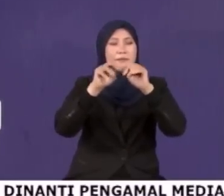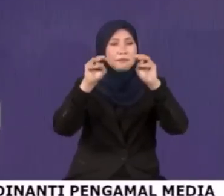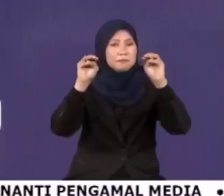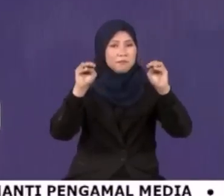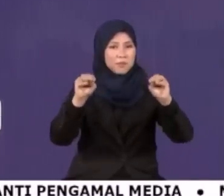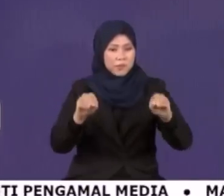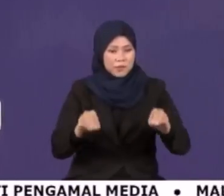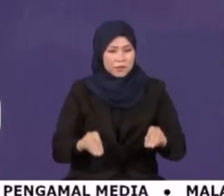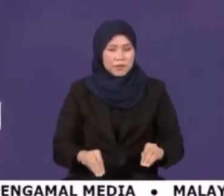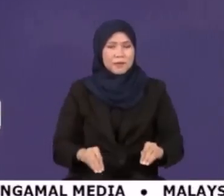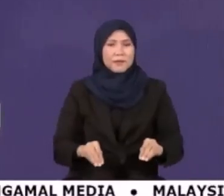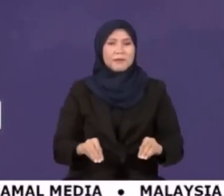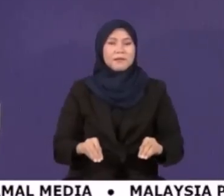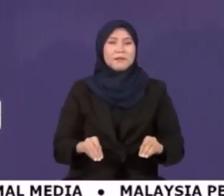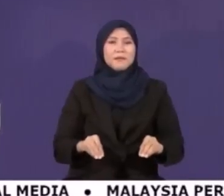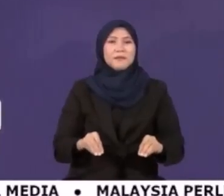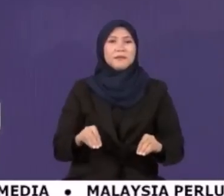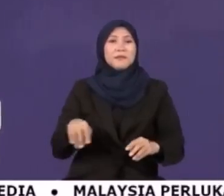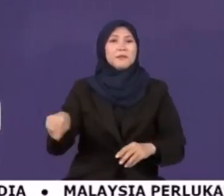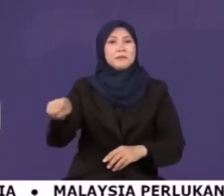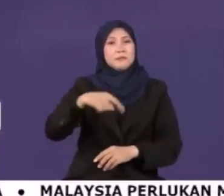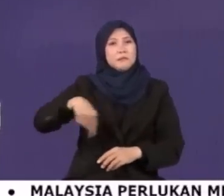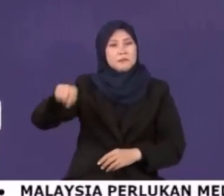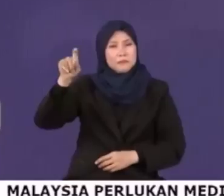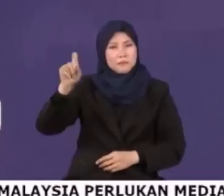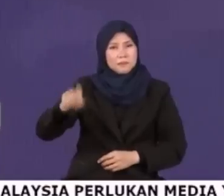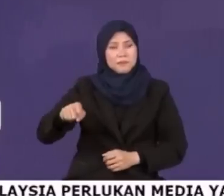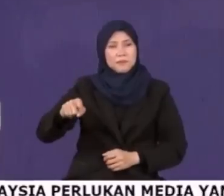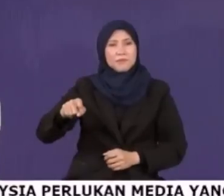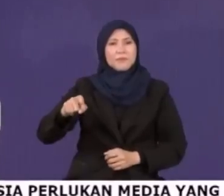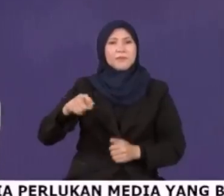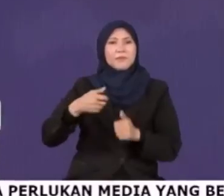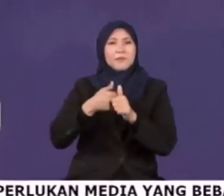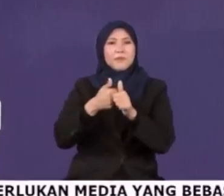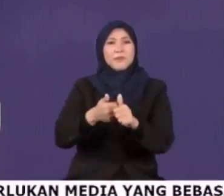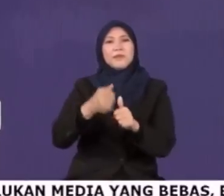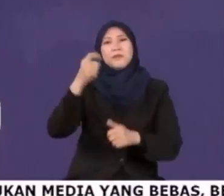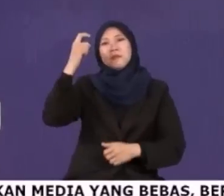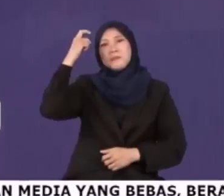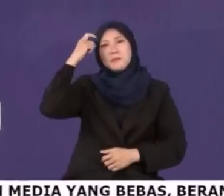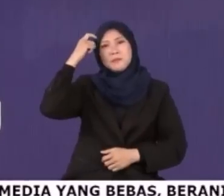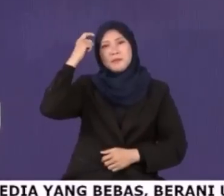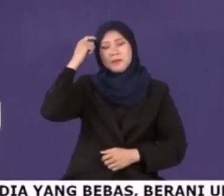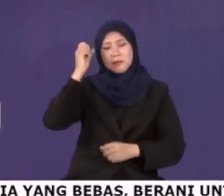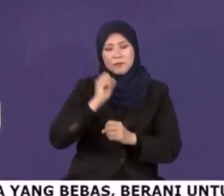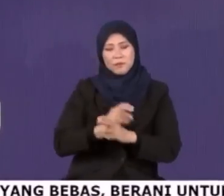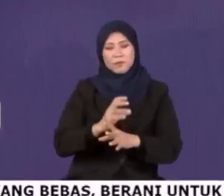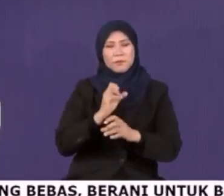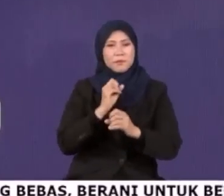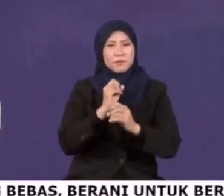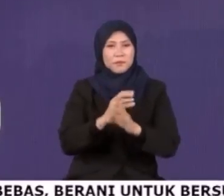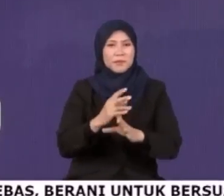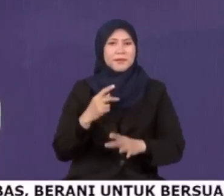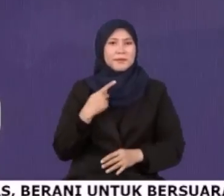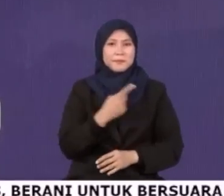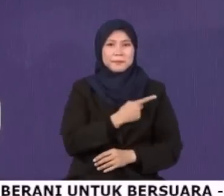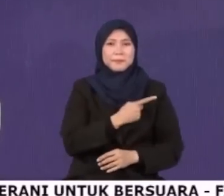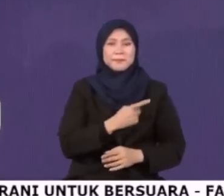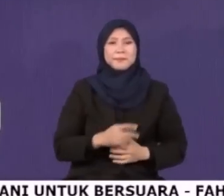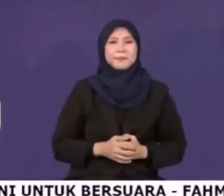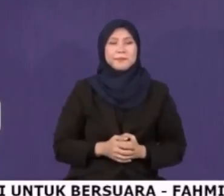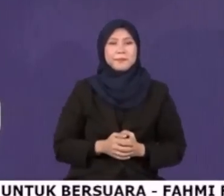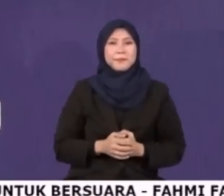itu bagi mereka harus mendasari pemikiran Dan usaha-usaha Kita